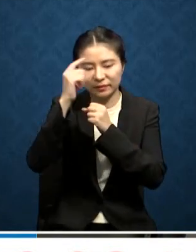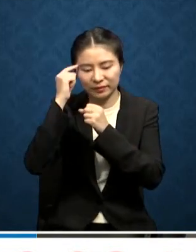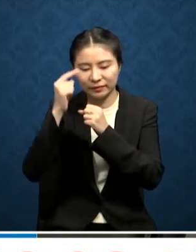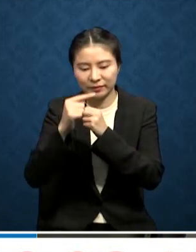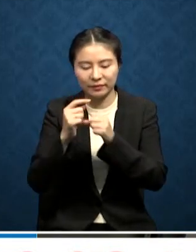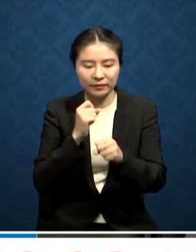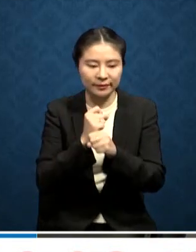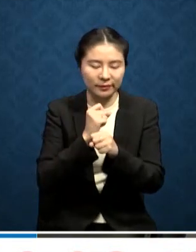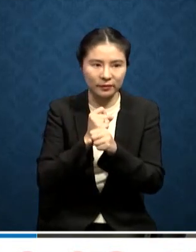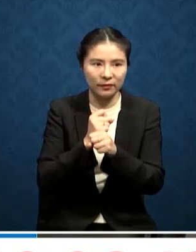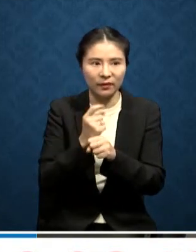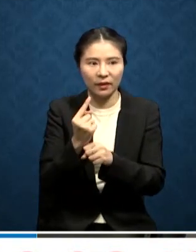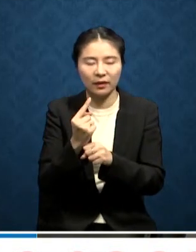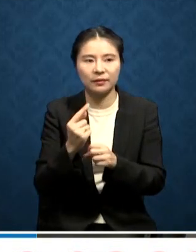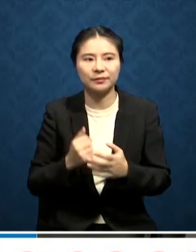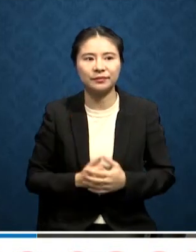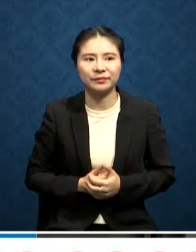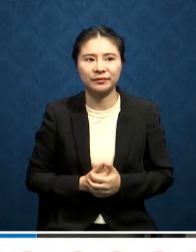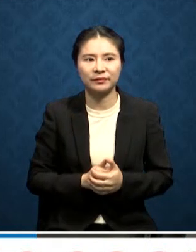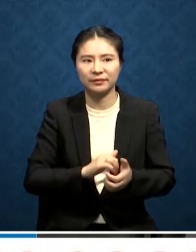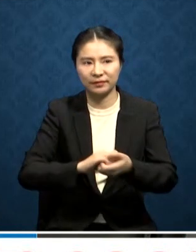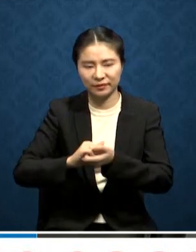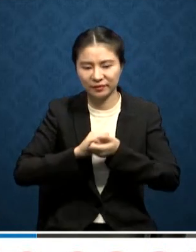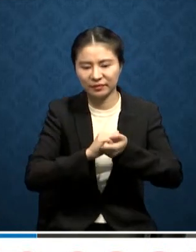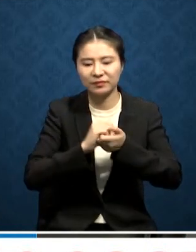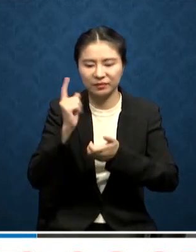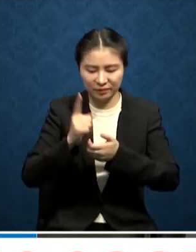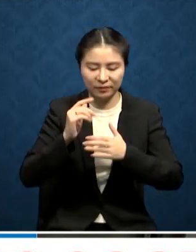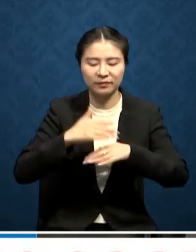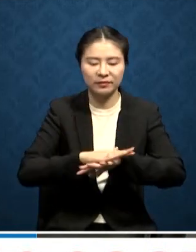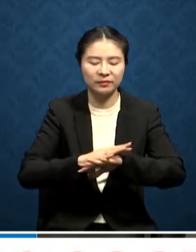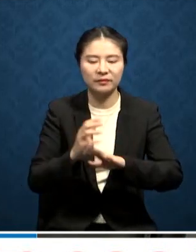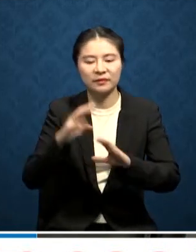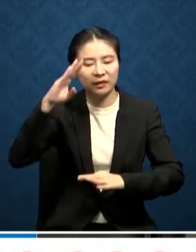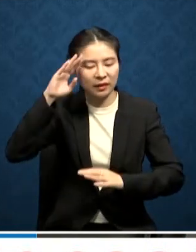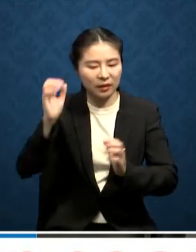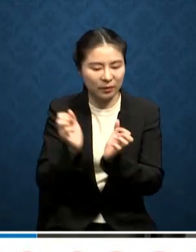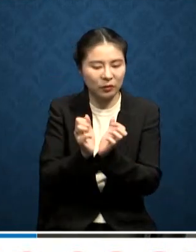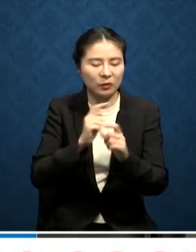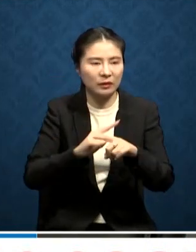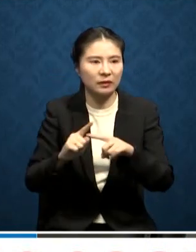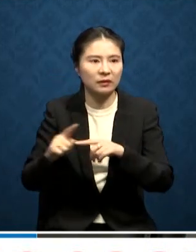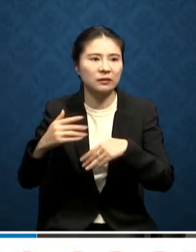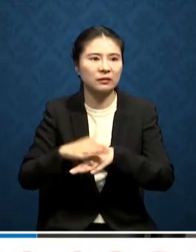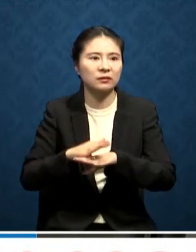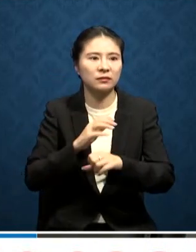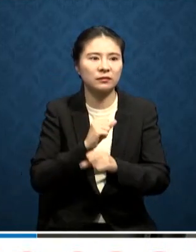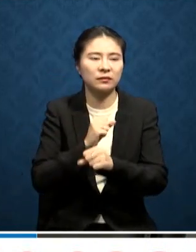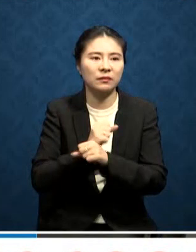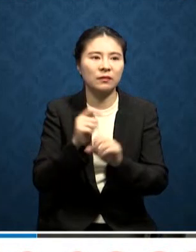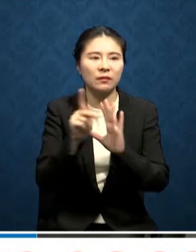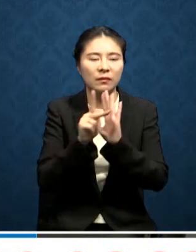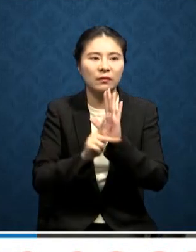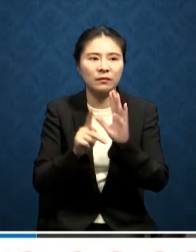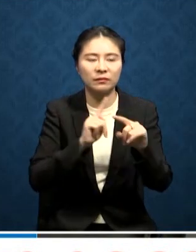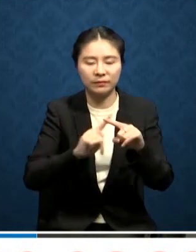มครับน่าจะเอาไม่อยู่ต้องบูรณาการจริงๆถึงเวลานะครับท่านจะได้เกรงใจกฎหมายใดที่ยัง